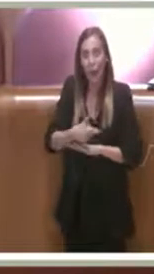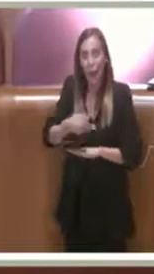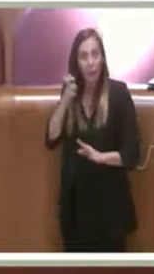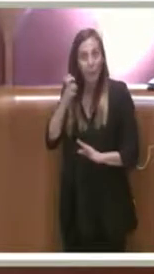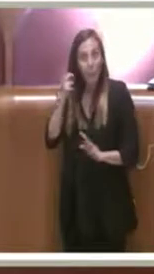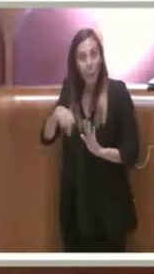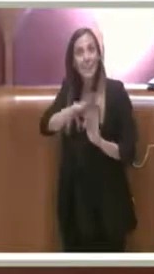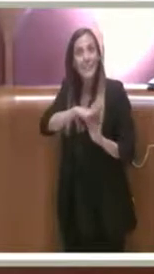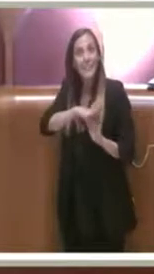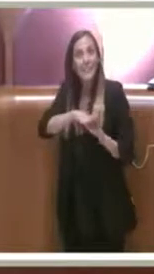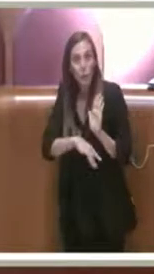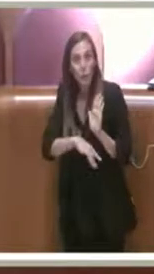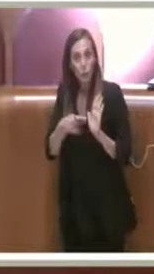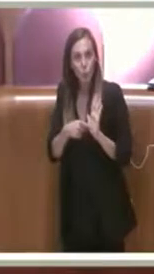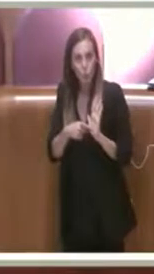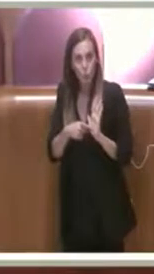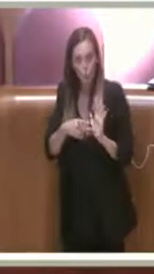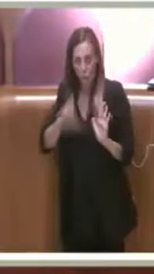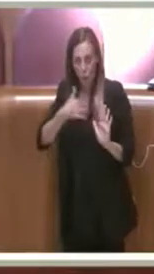statuto.